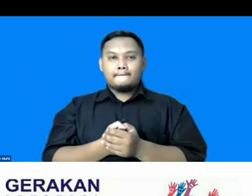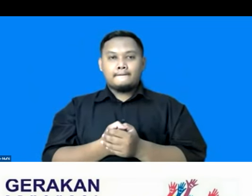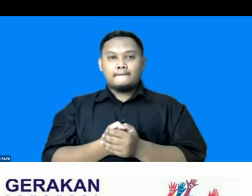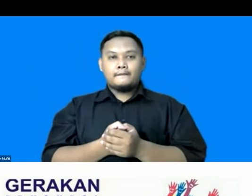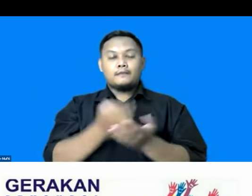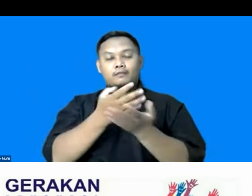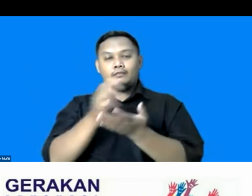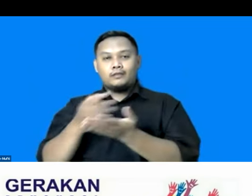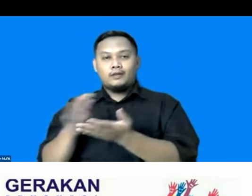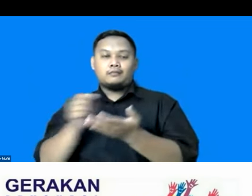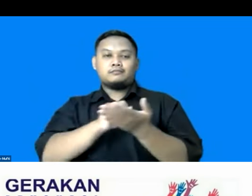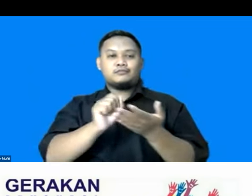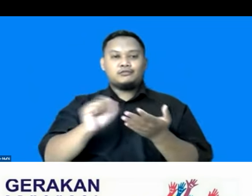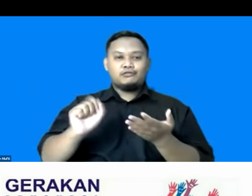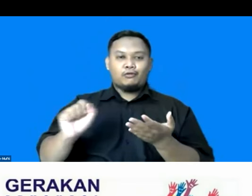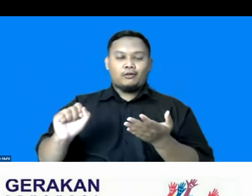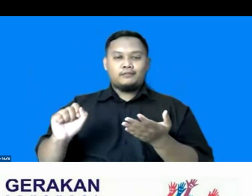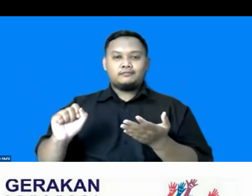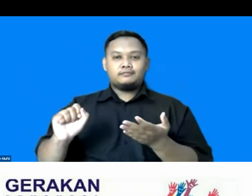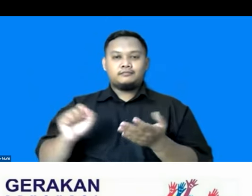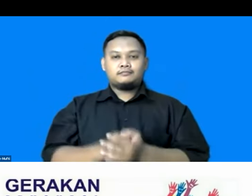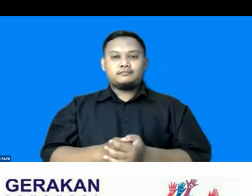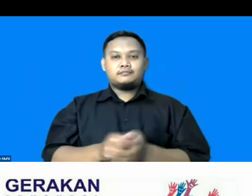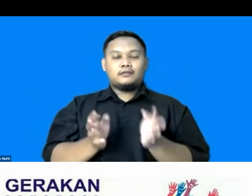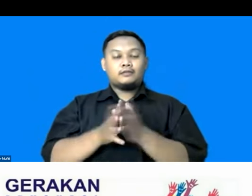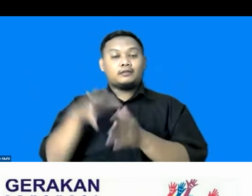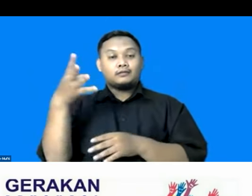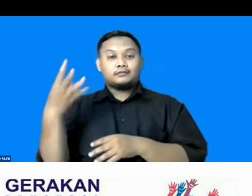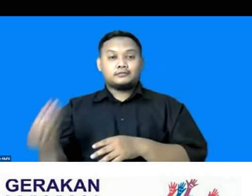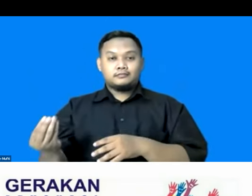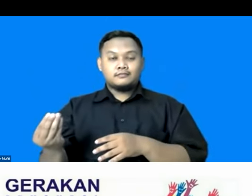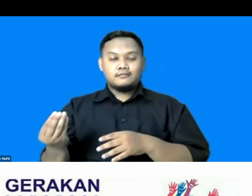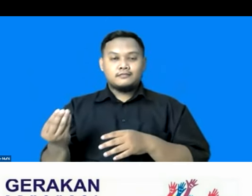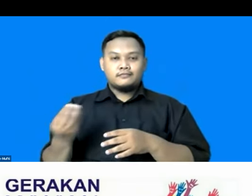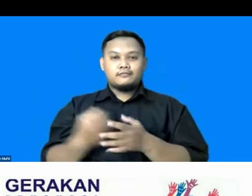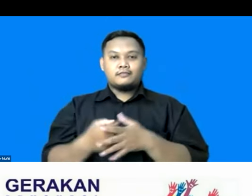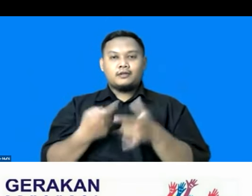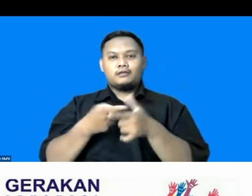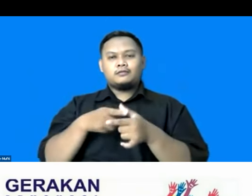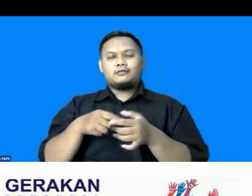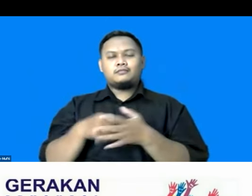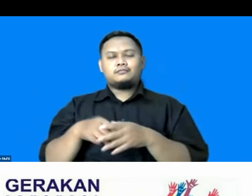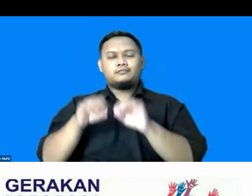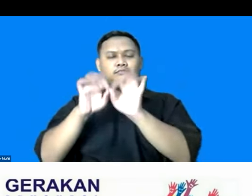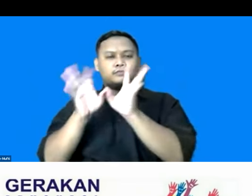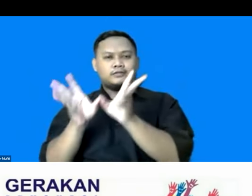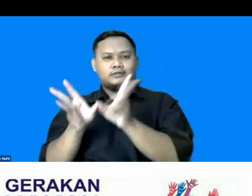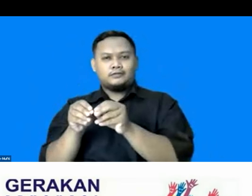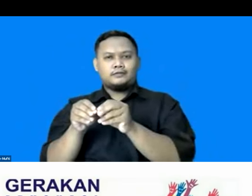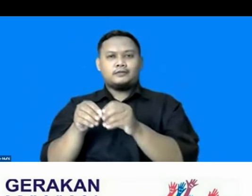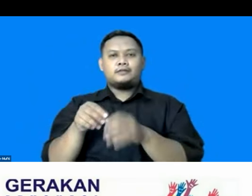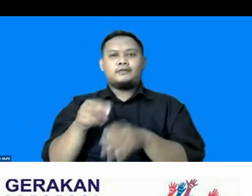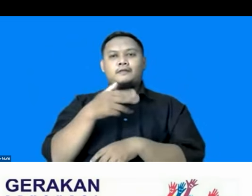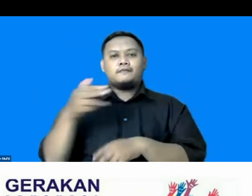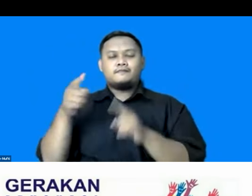sharing tentang sekolah dan kampung atau desa yang inklusif di Indonesia Timur,